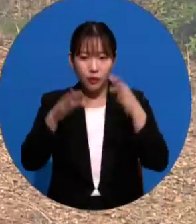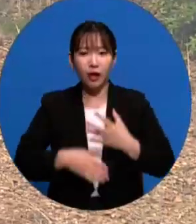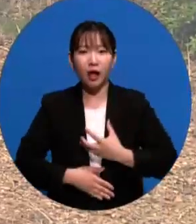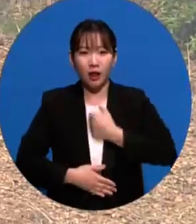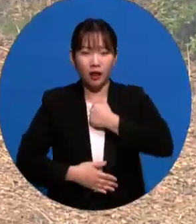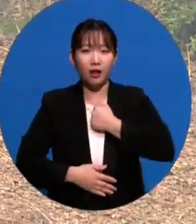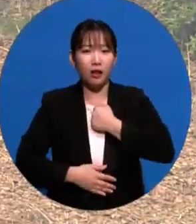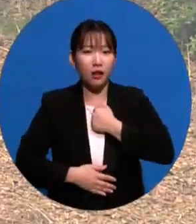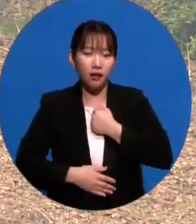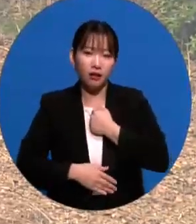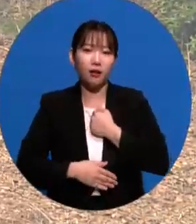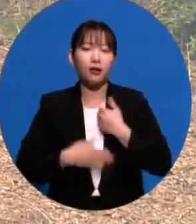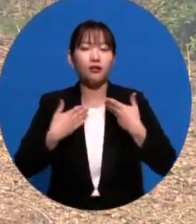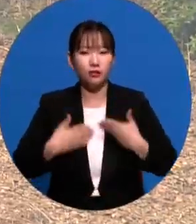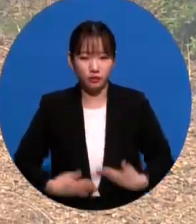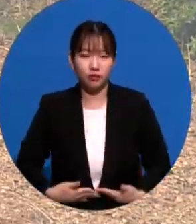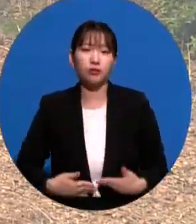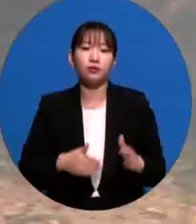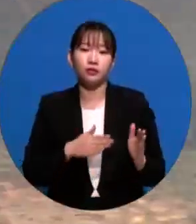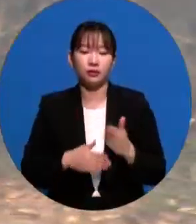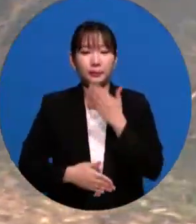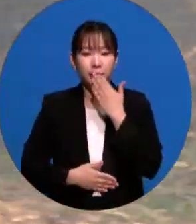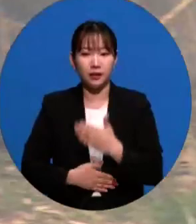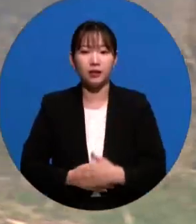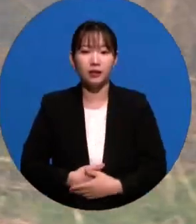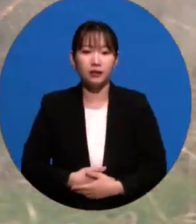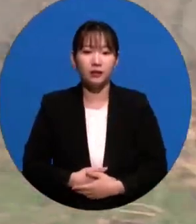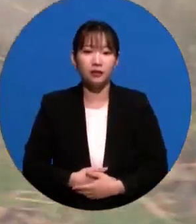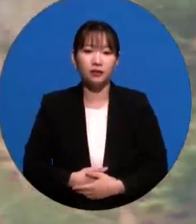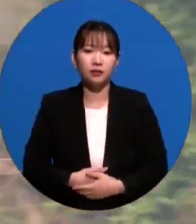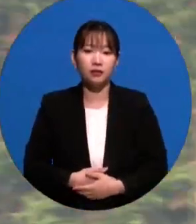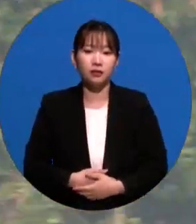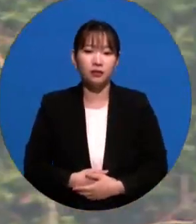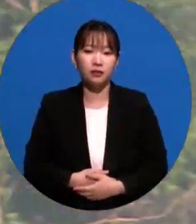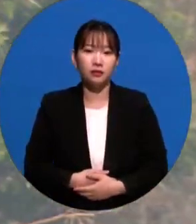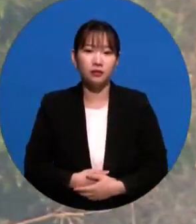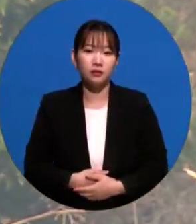동안 놀랐던 가슴을 쓸어내릴 수 있었습니다. MBC 뉴스 박종호입니다.